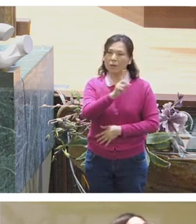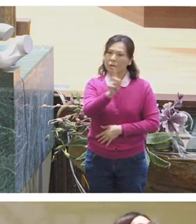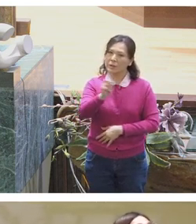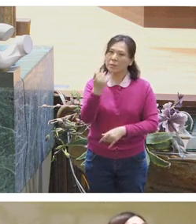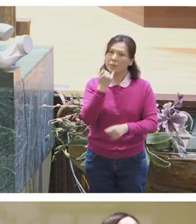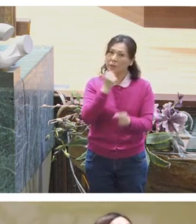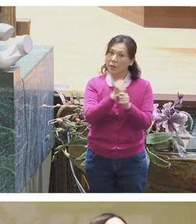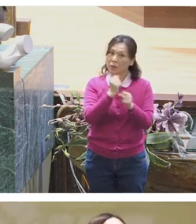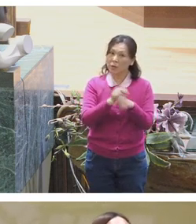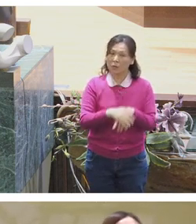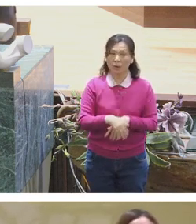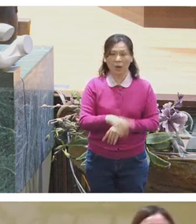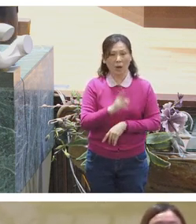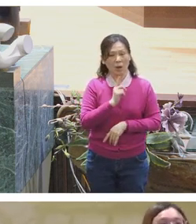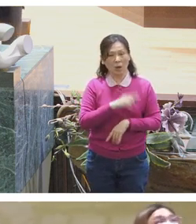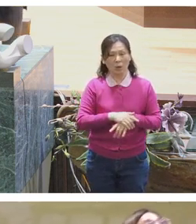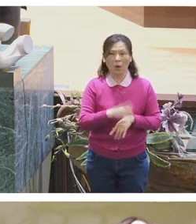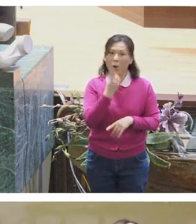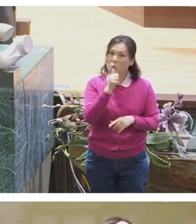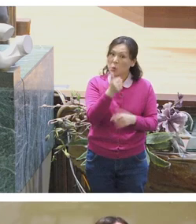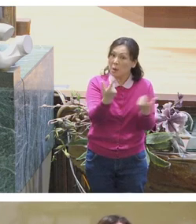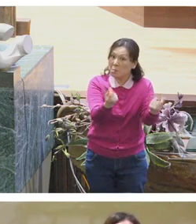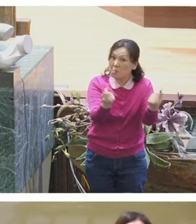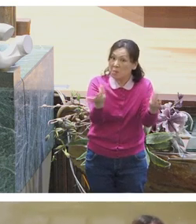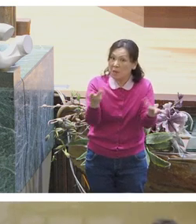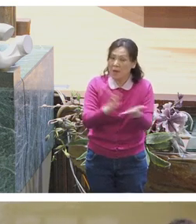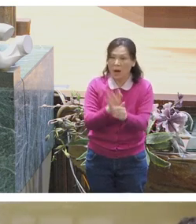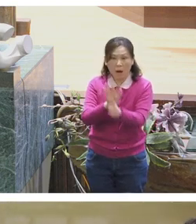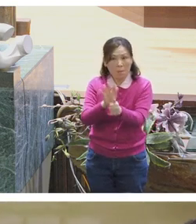助领域之间的协商交培吗？